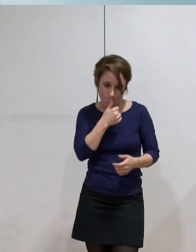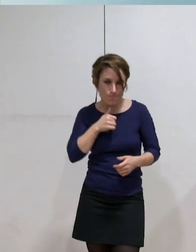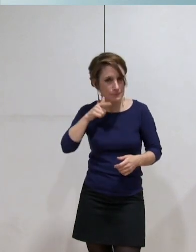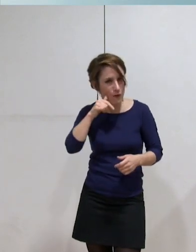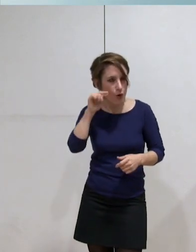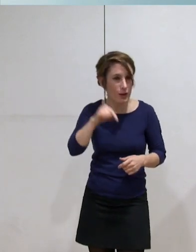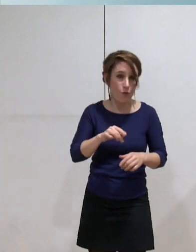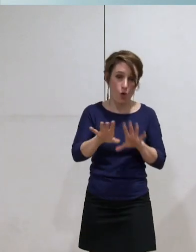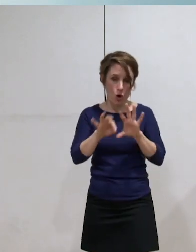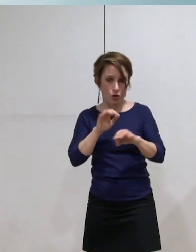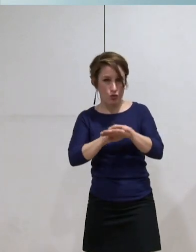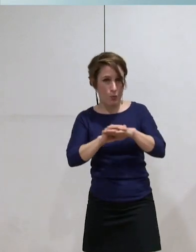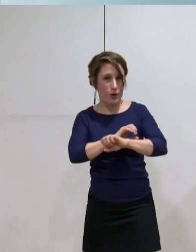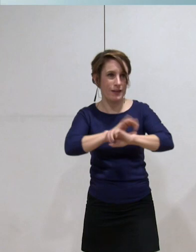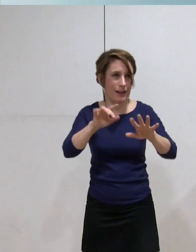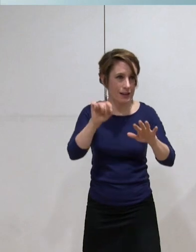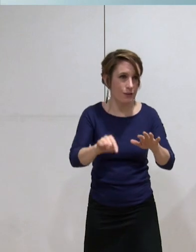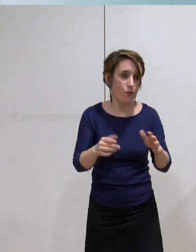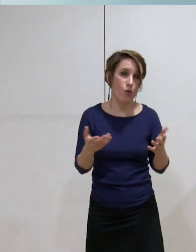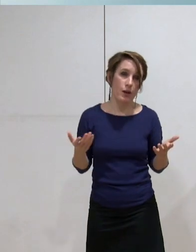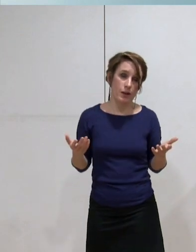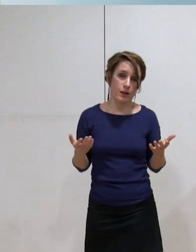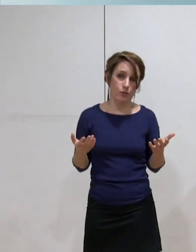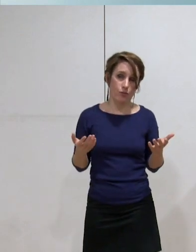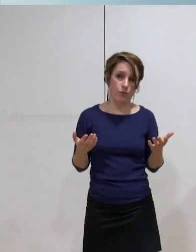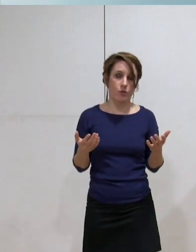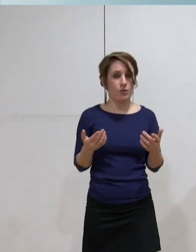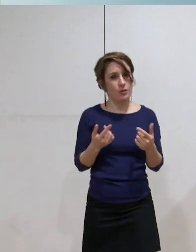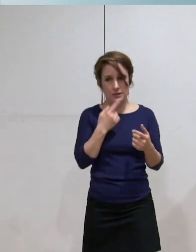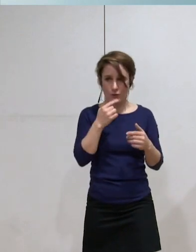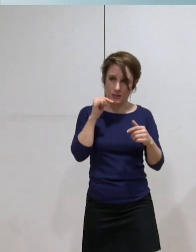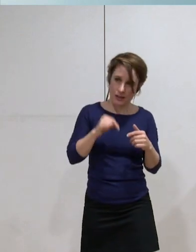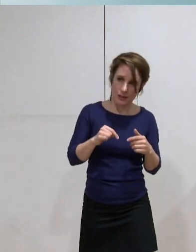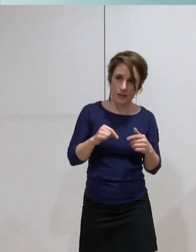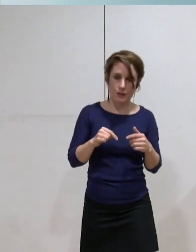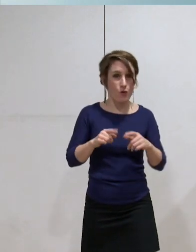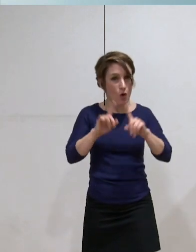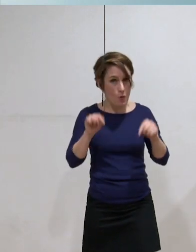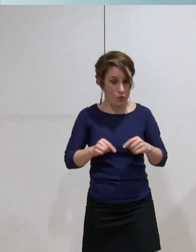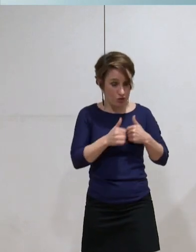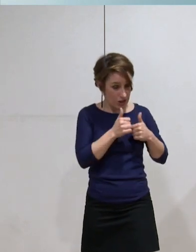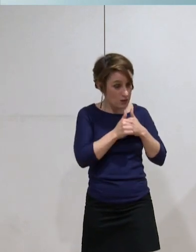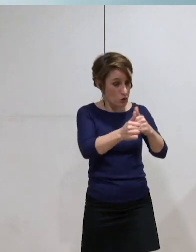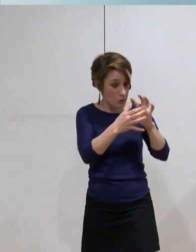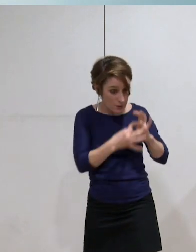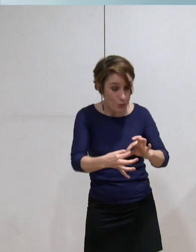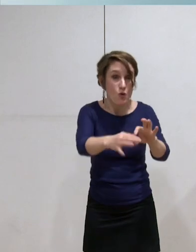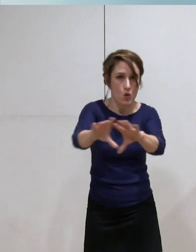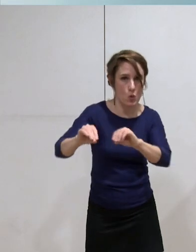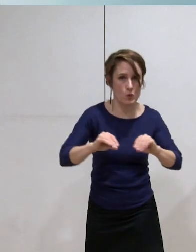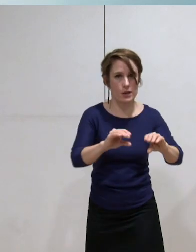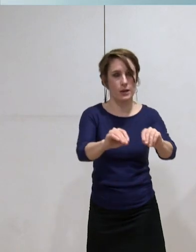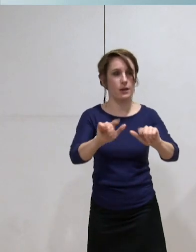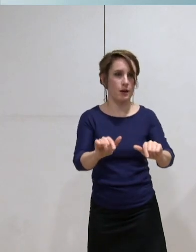faire des choix politiques clairs mais il faut ensuite être vigilant et cohérent sur l'exécution du budget et c'est ce que nous